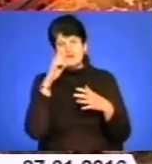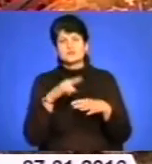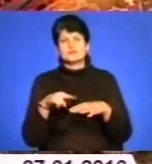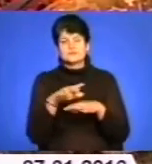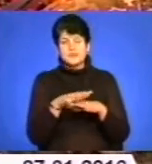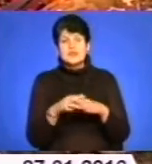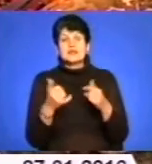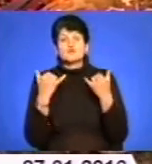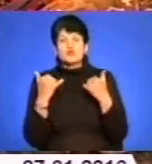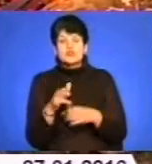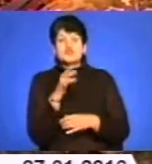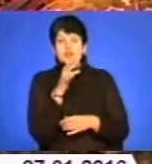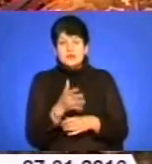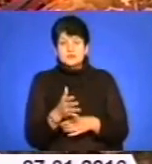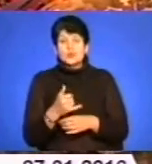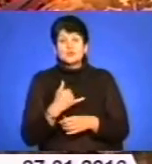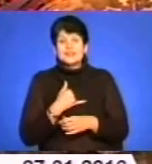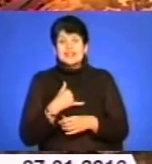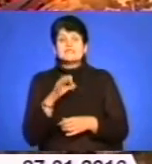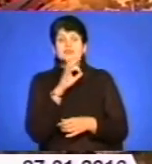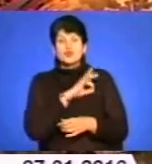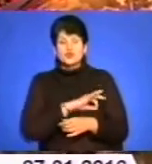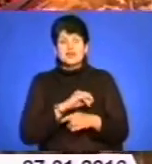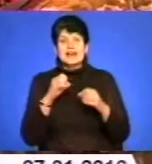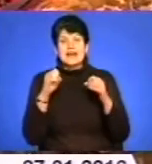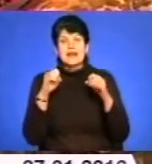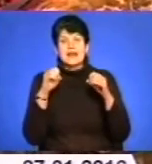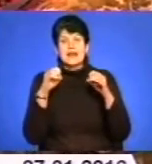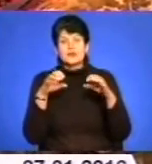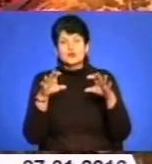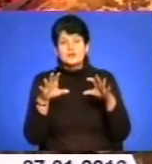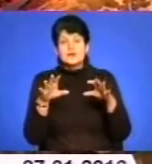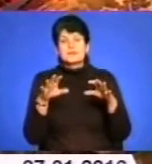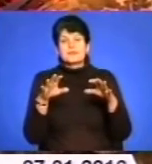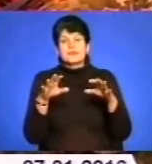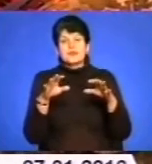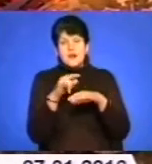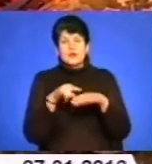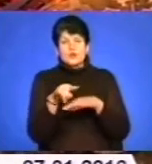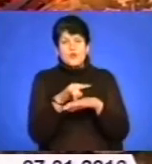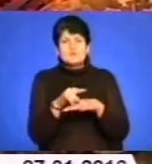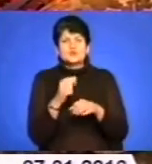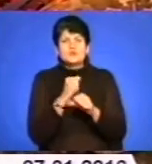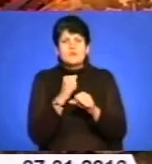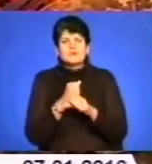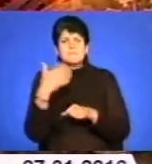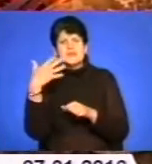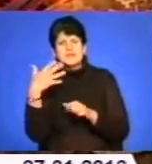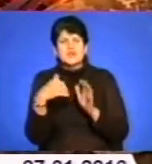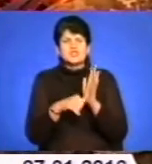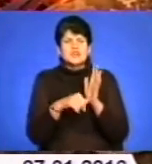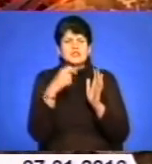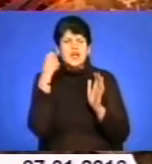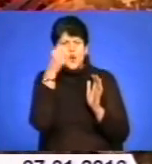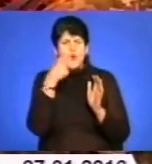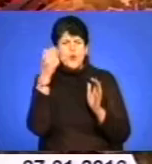На даний час у нас використовується на аеродромах світлосигнальне обладнання виготовлення 50-60-х років,